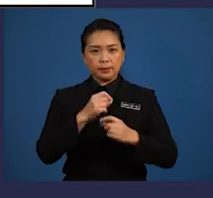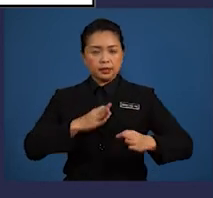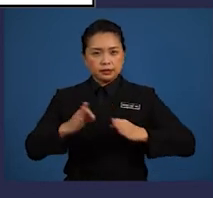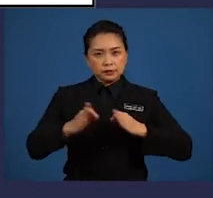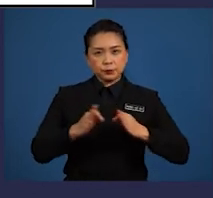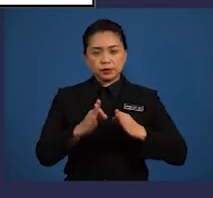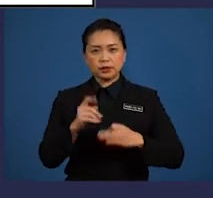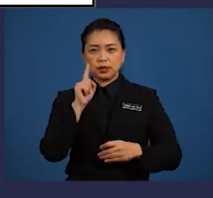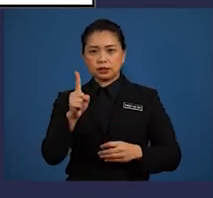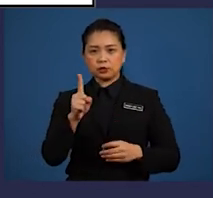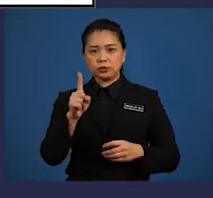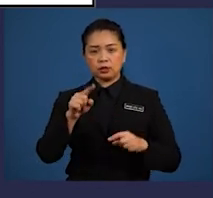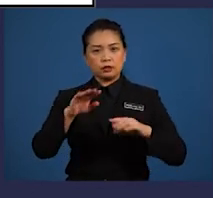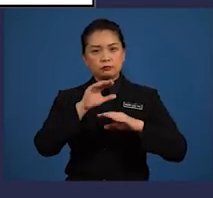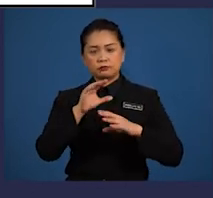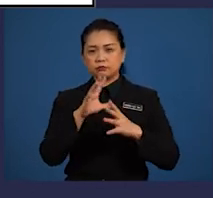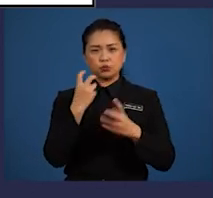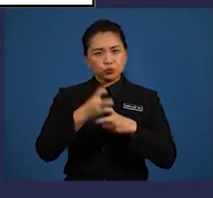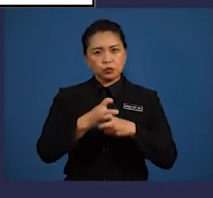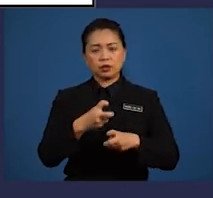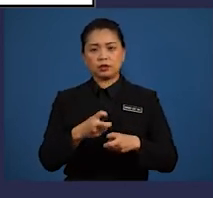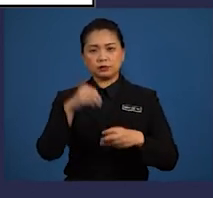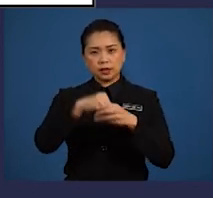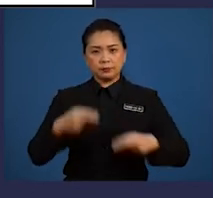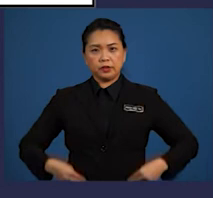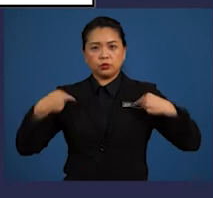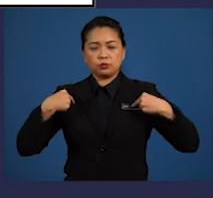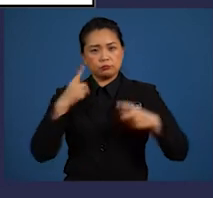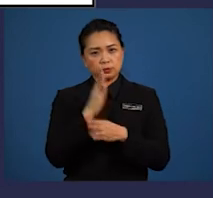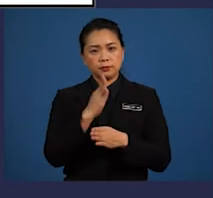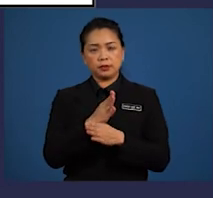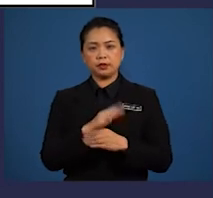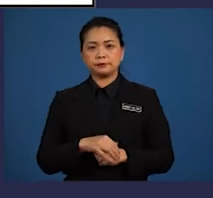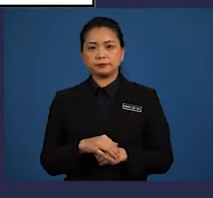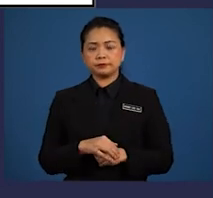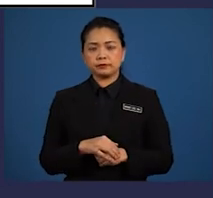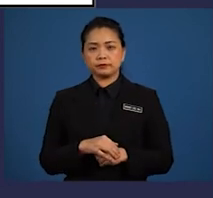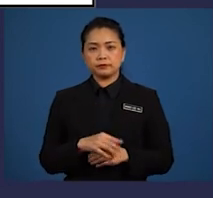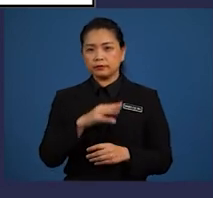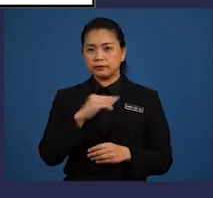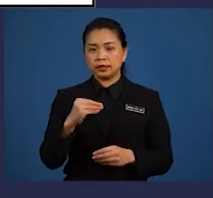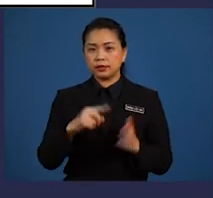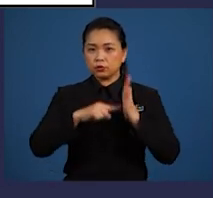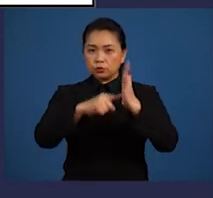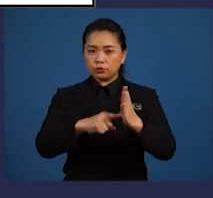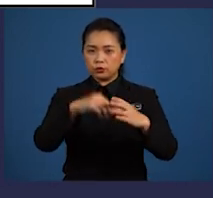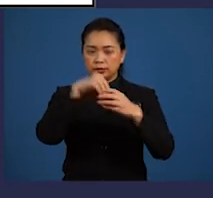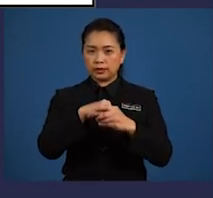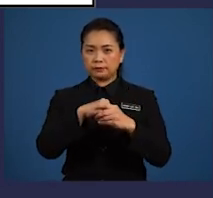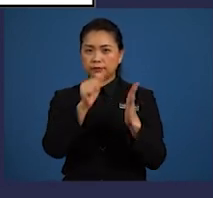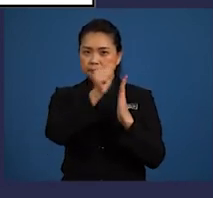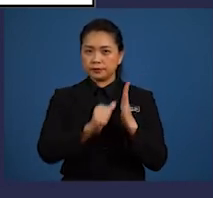menjelaskan sesuatu yang mustahil dan kompleks dalam kehidupan sebenarnya dan direalisasikan dalam